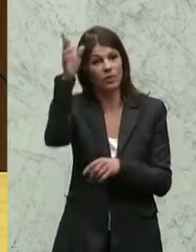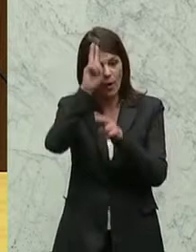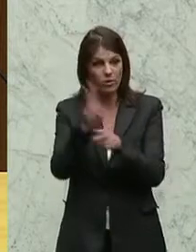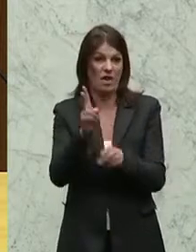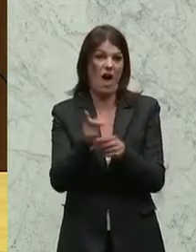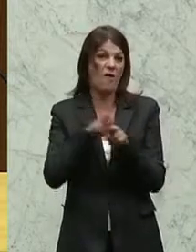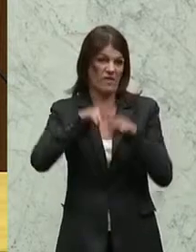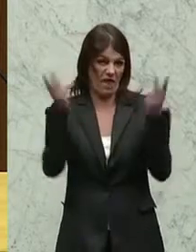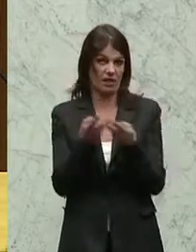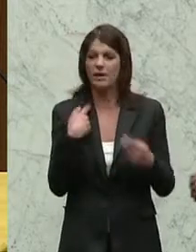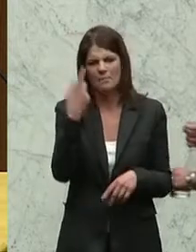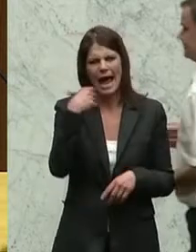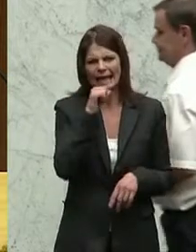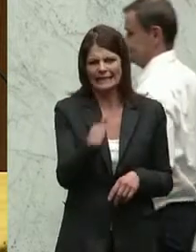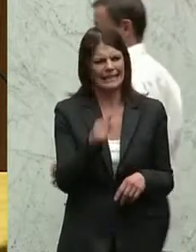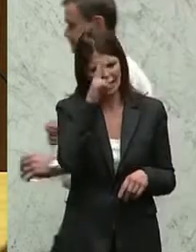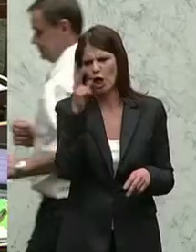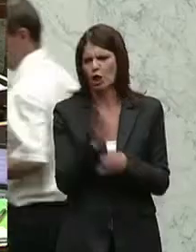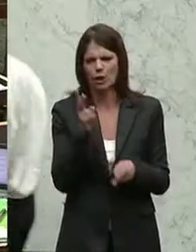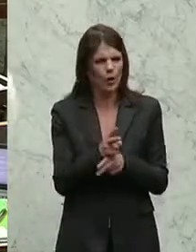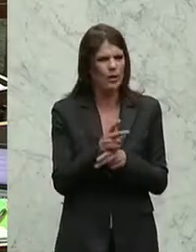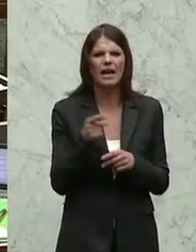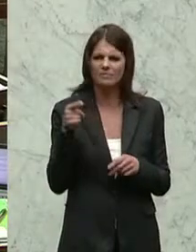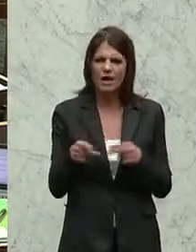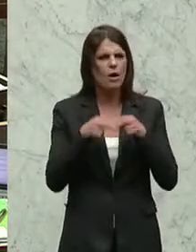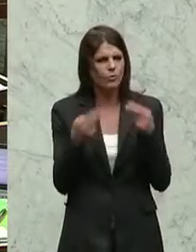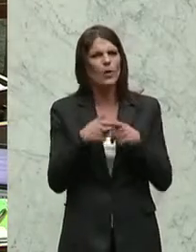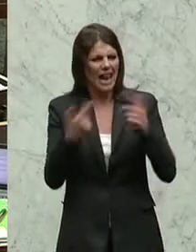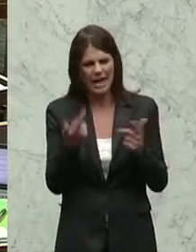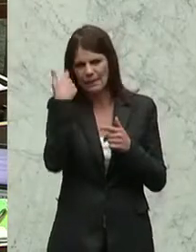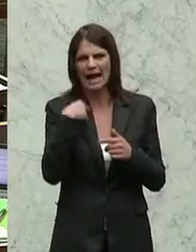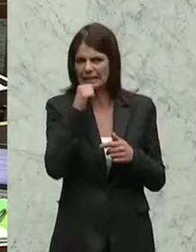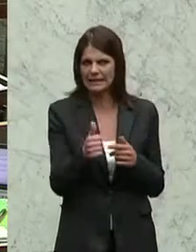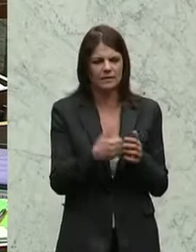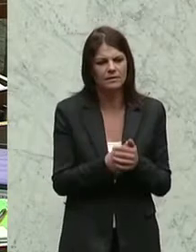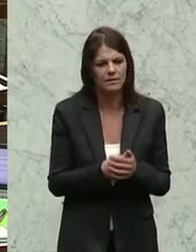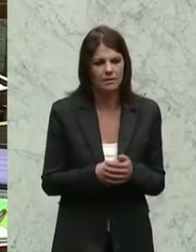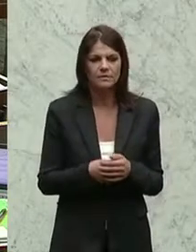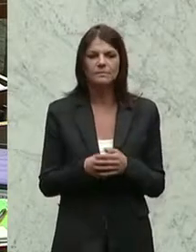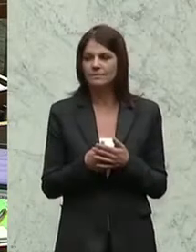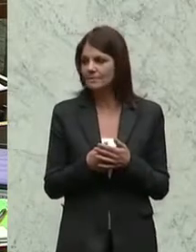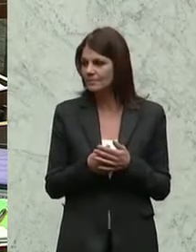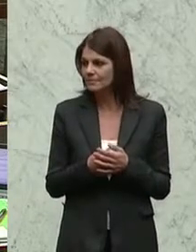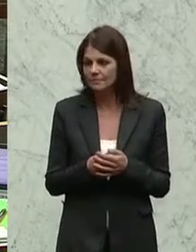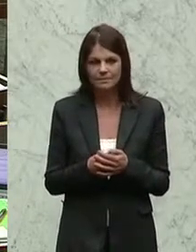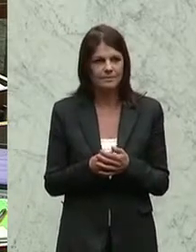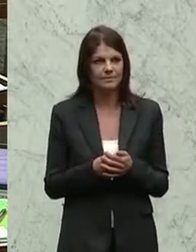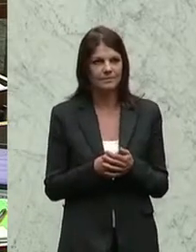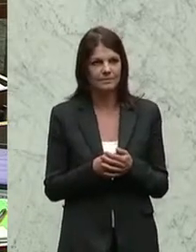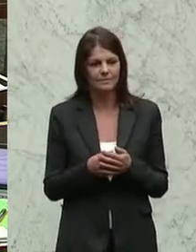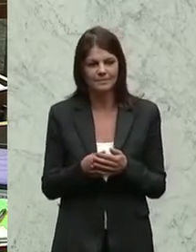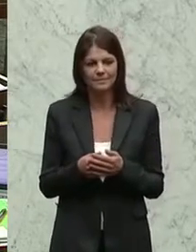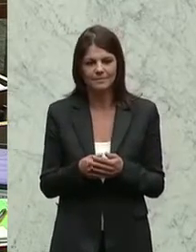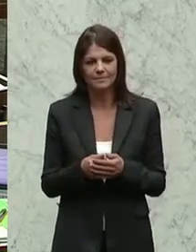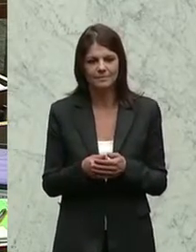nicht unterstellen, dass damit die rot-schwarzen Regierer in Bund und Land gemeint sind. Aber ganz ausschließen kann ich es auch nicht.